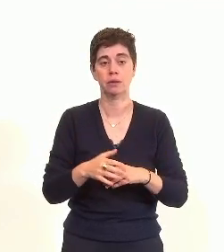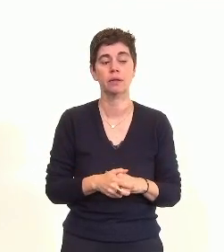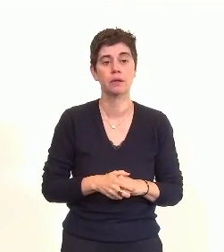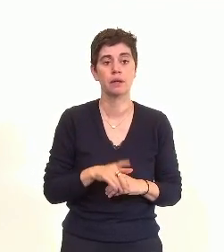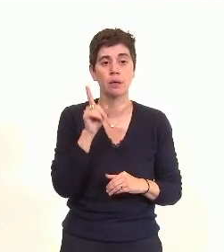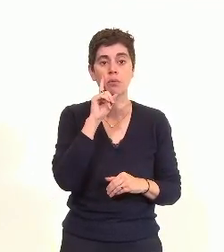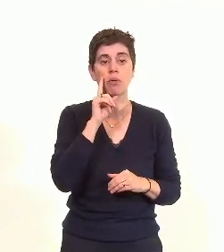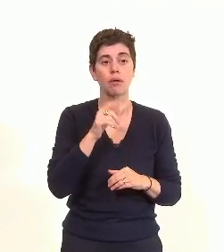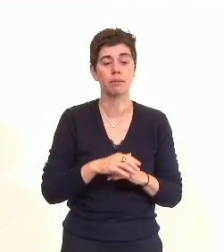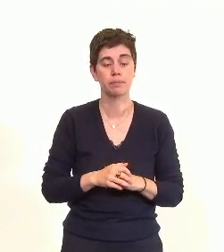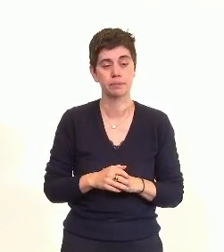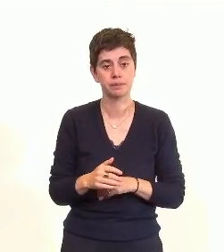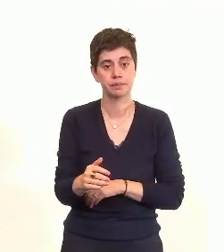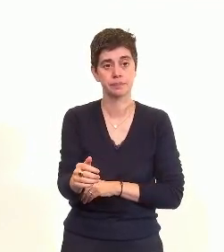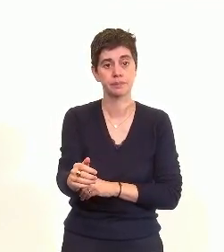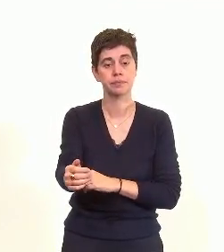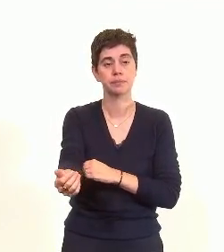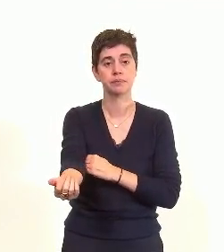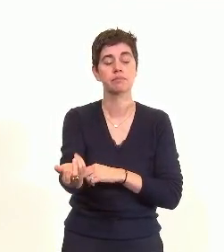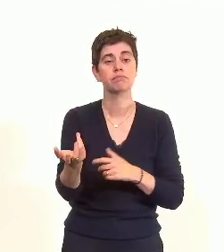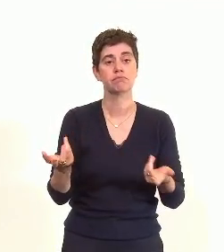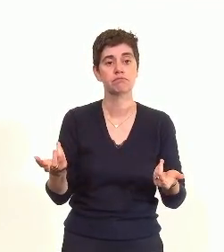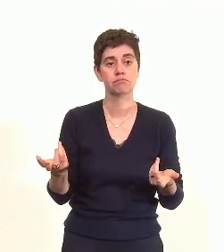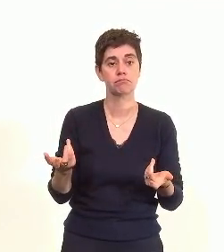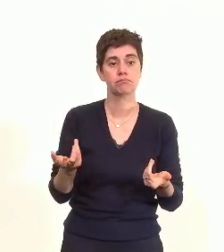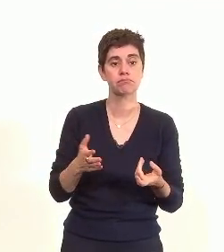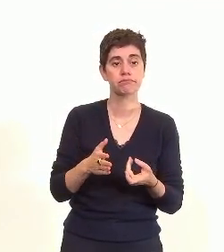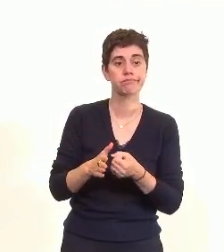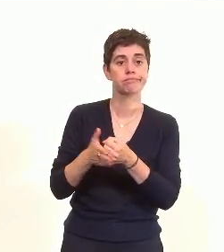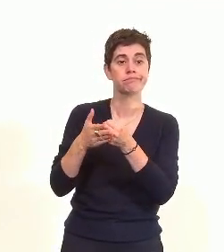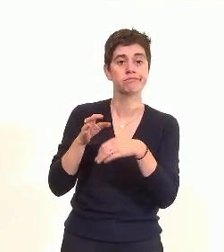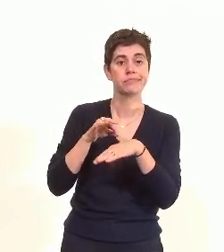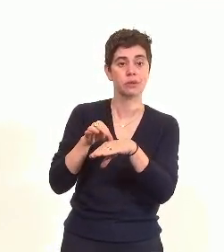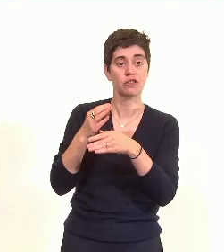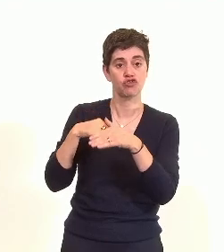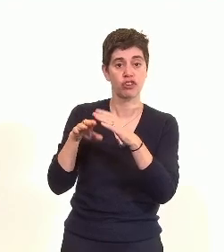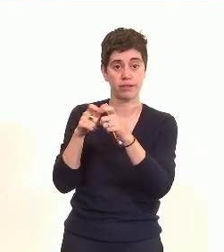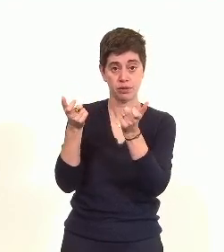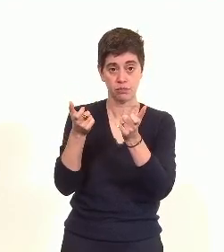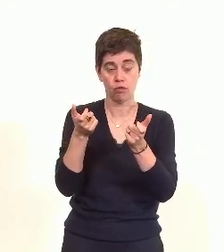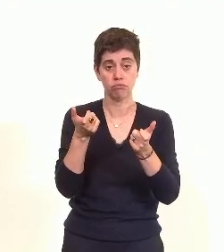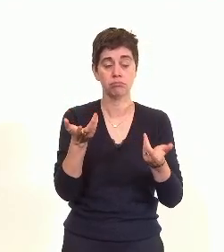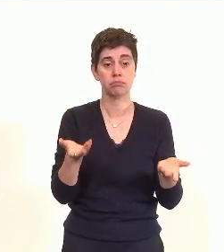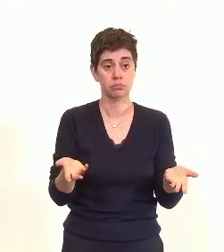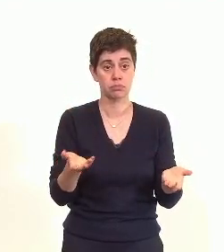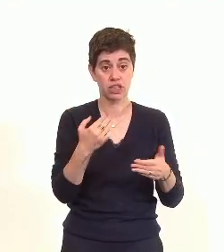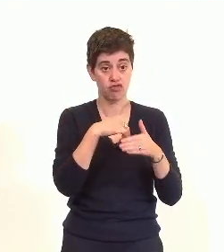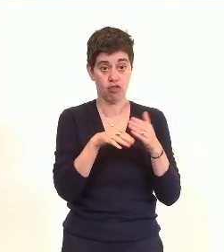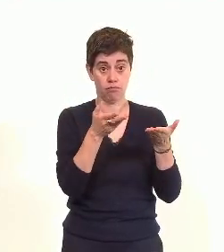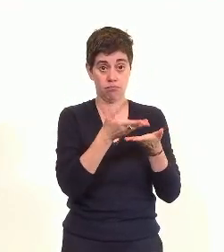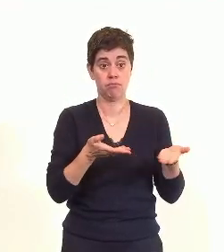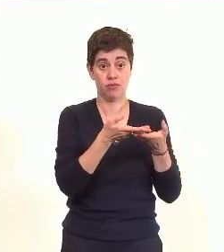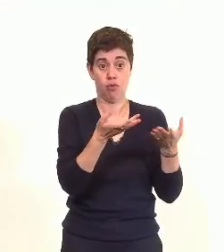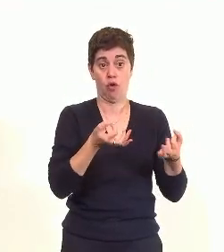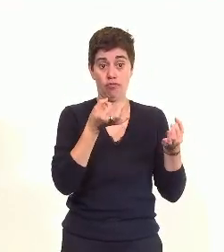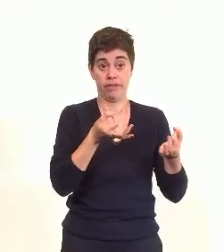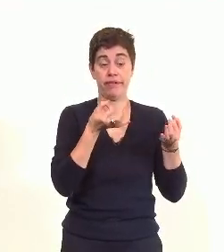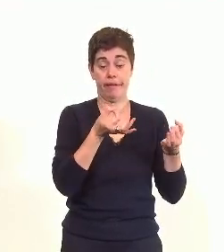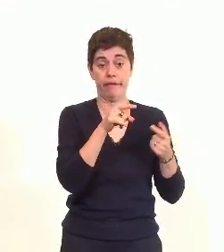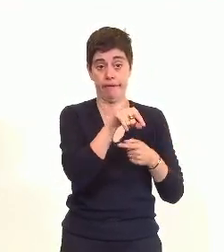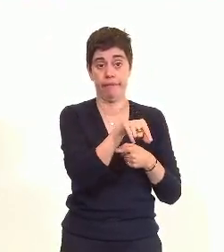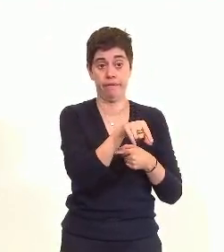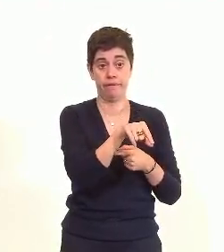se fait évidemment en établissement, dans les structures et de plus en plus en milieu ordinaire, avec de plus en plus des